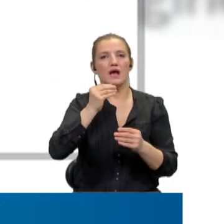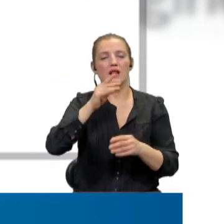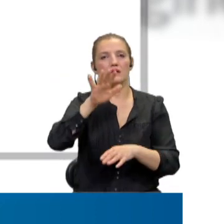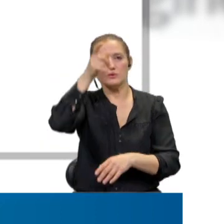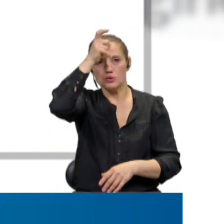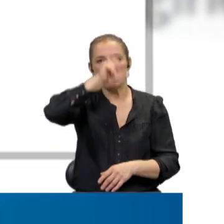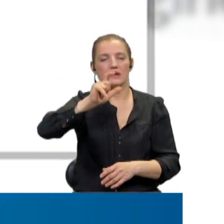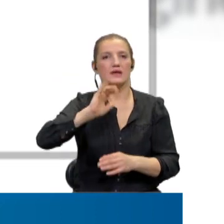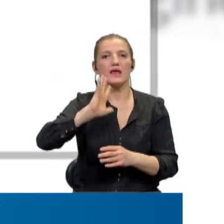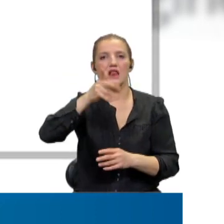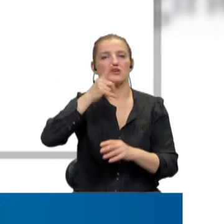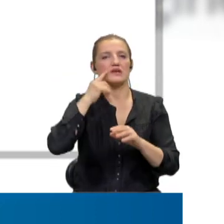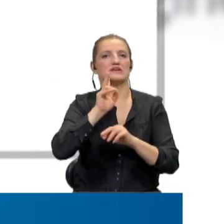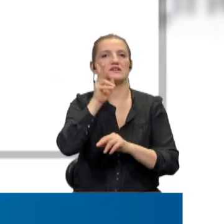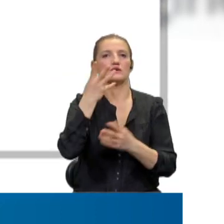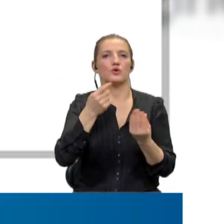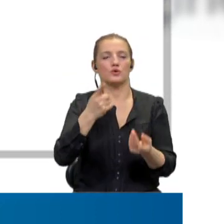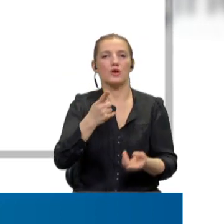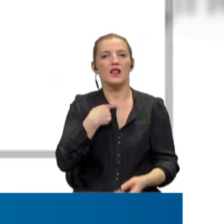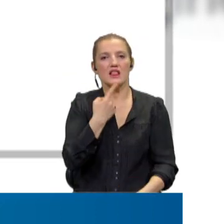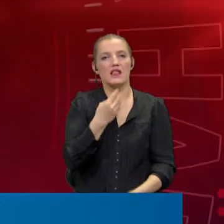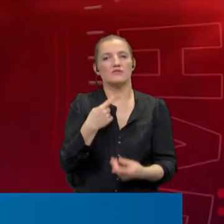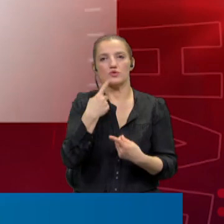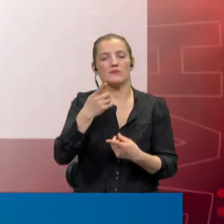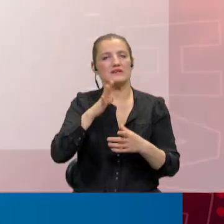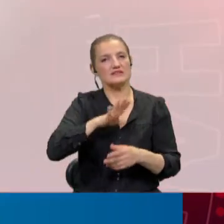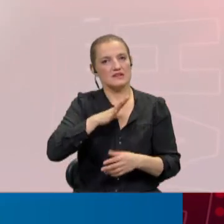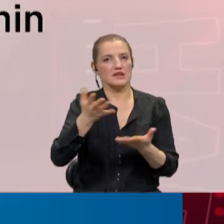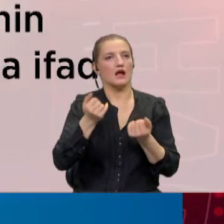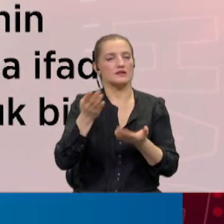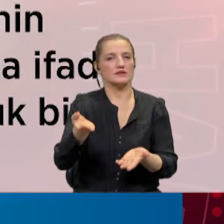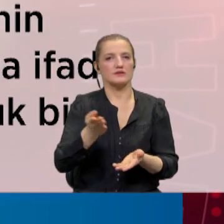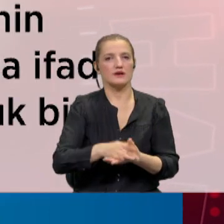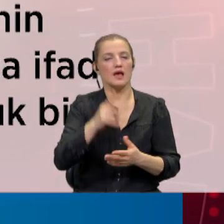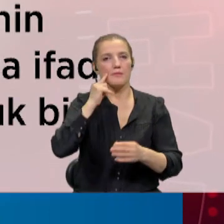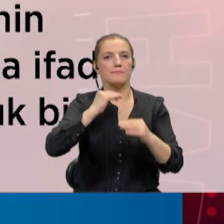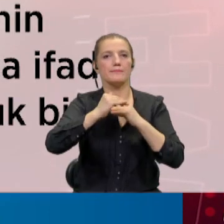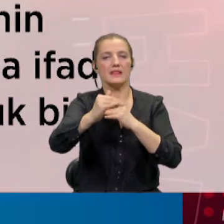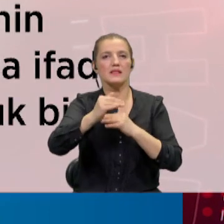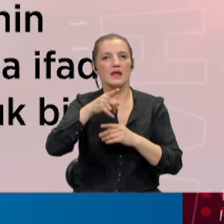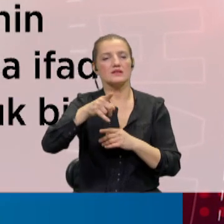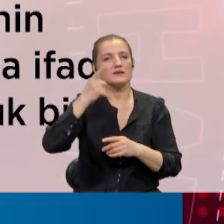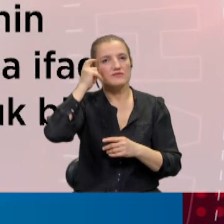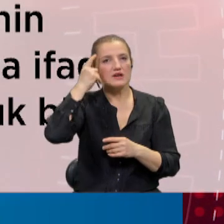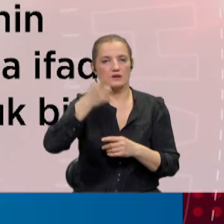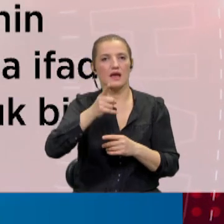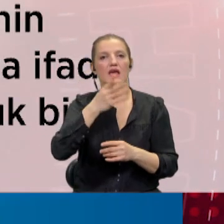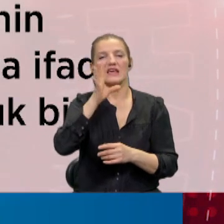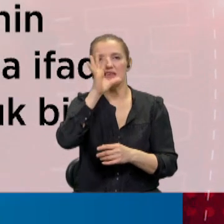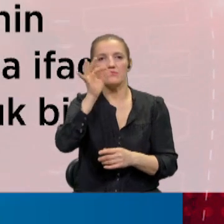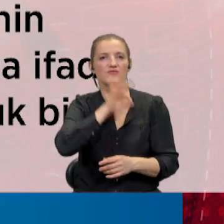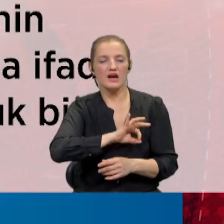geleceğine yazık olur lafım ortaya İsteyen istediği parayı alır konuyu millet iradesine dayandırma kime yarayıp yaramadığını